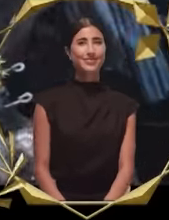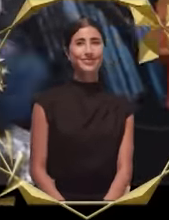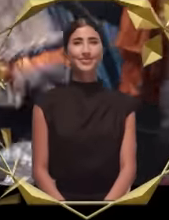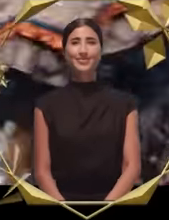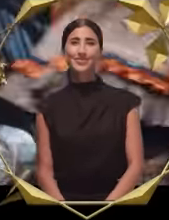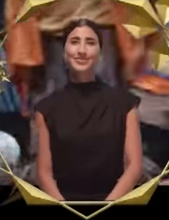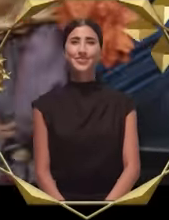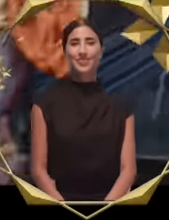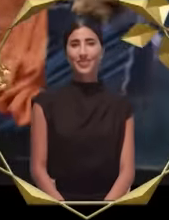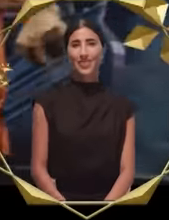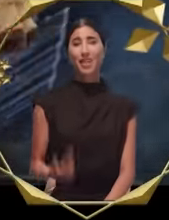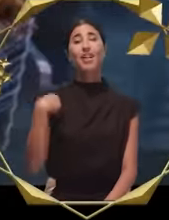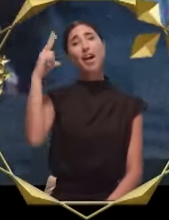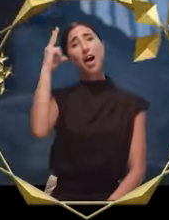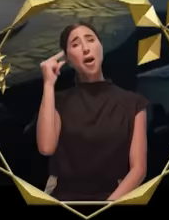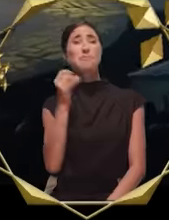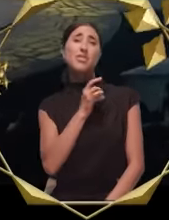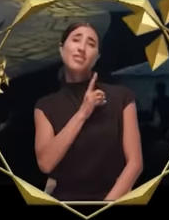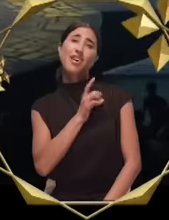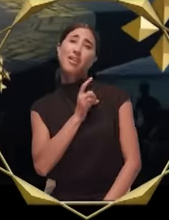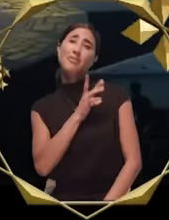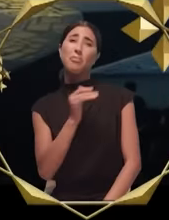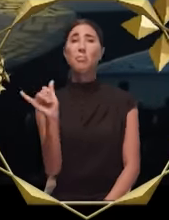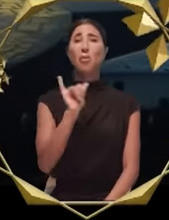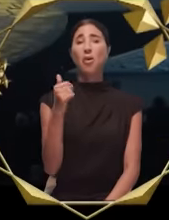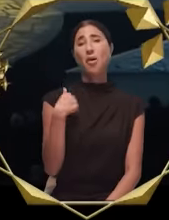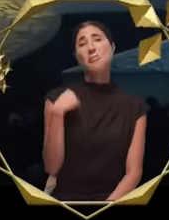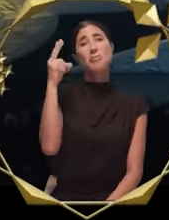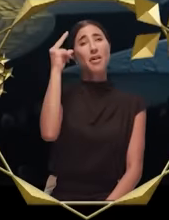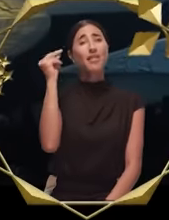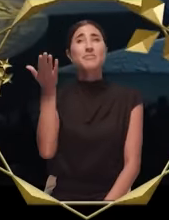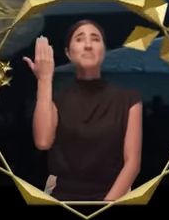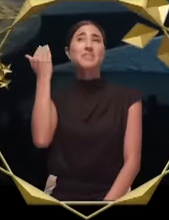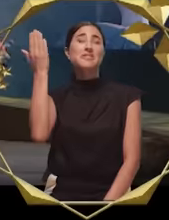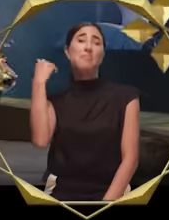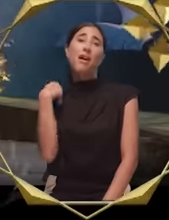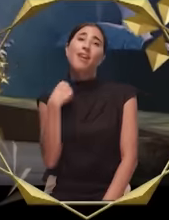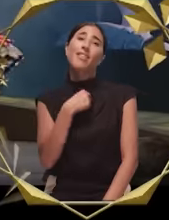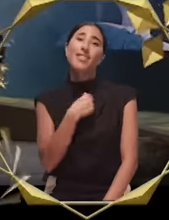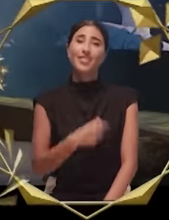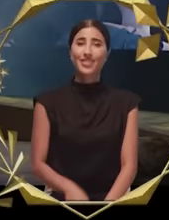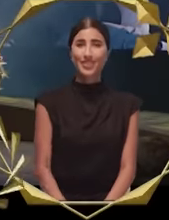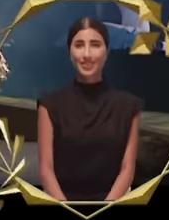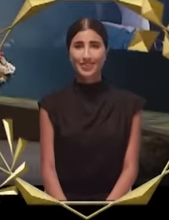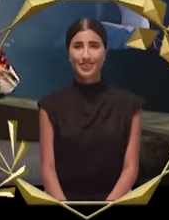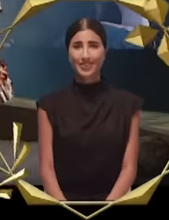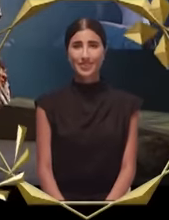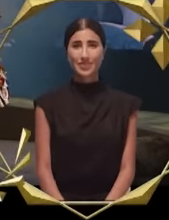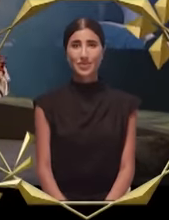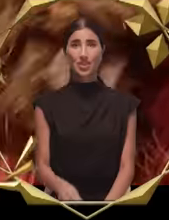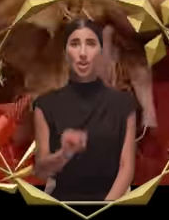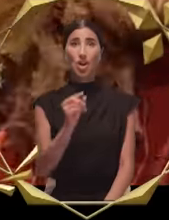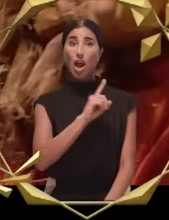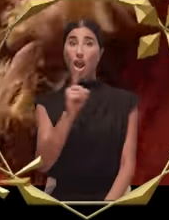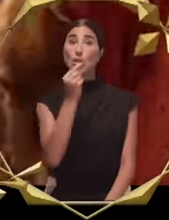لما يكون الوقت سعيد أريد قلبا قلب كل ما أريد لا